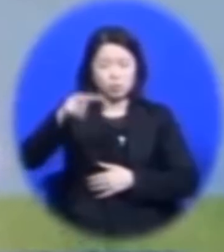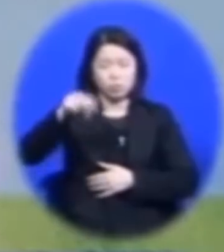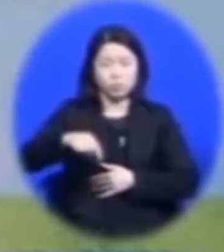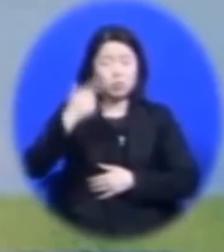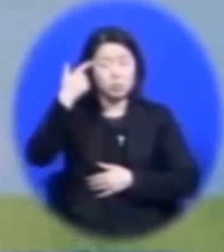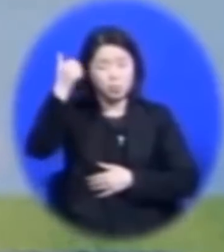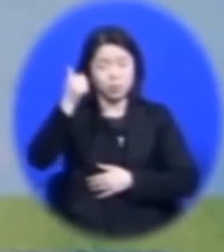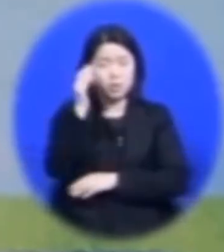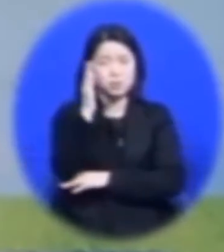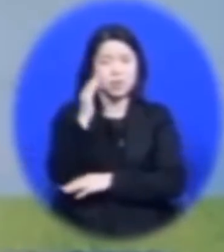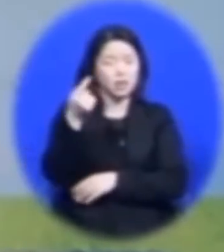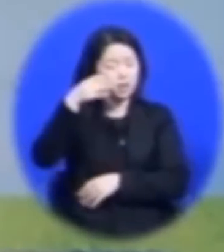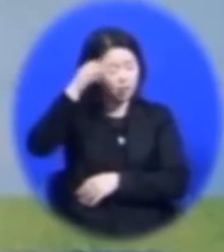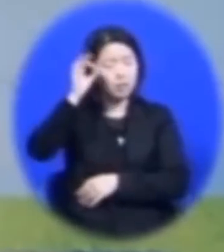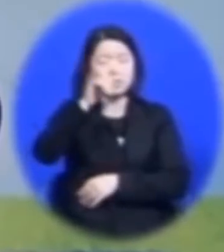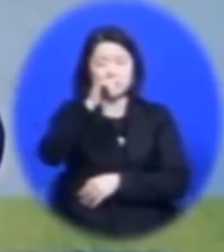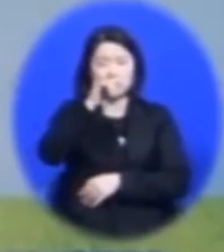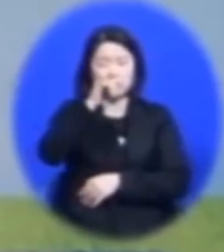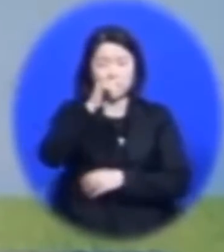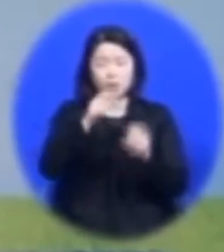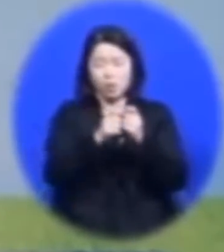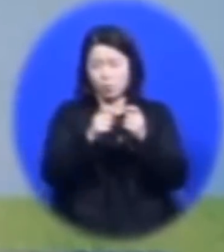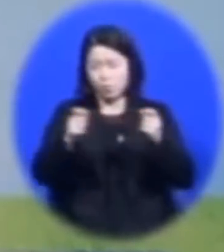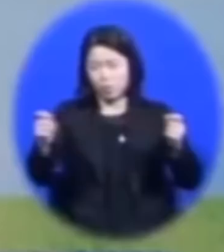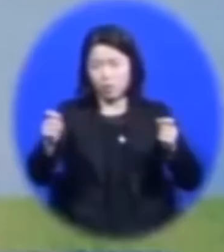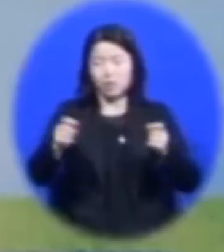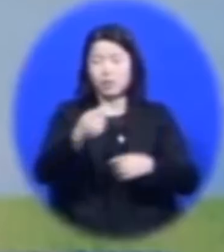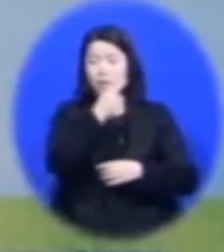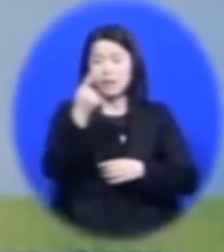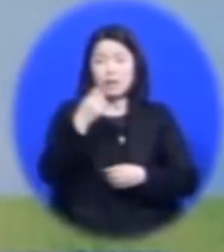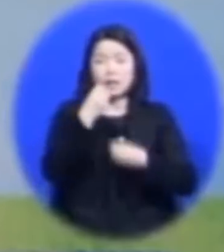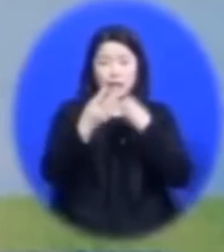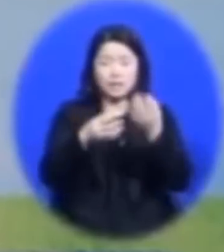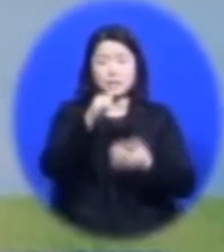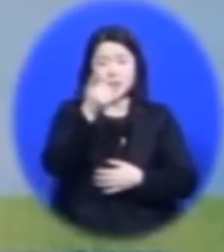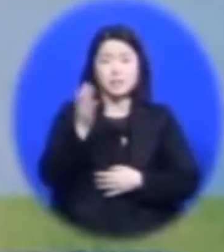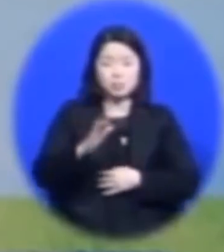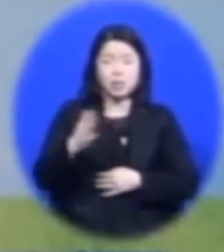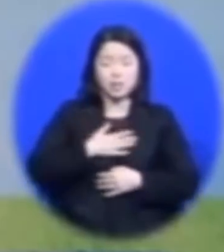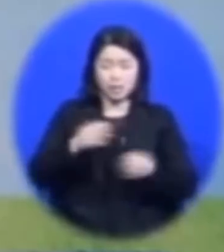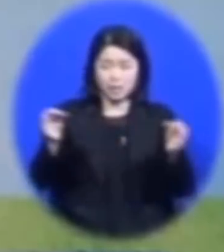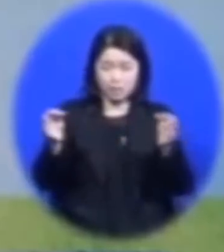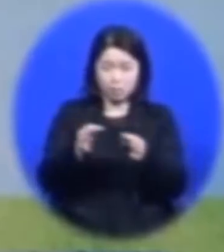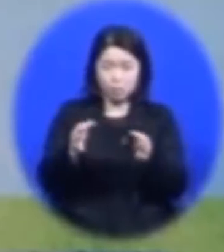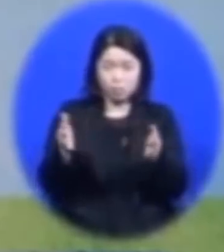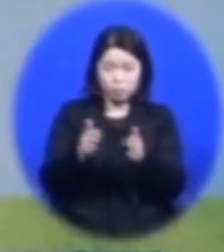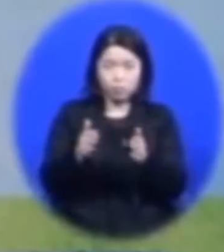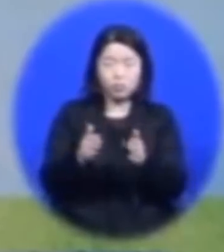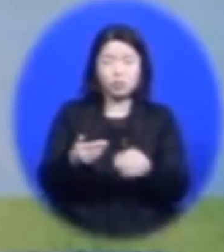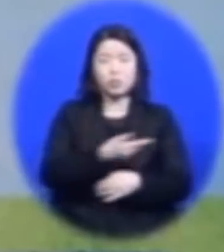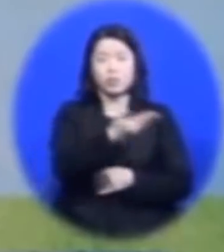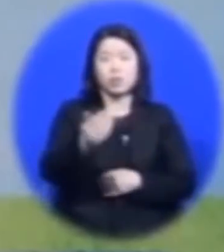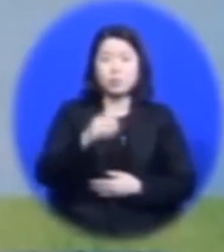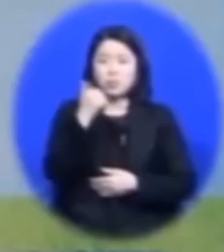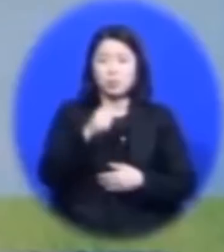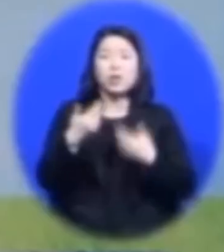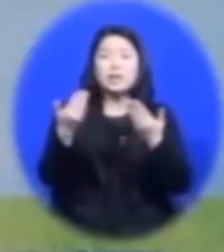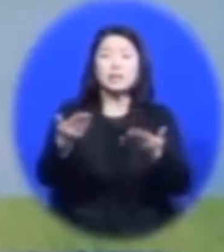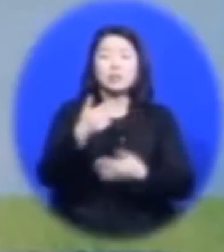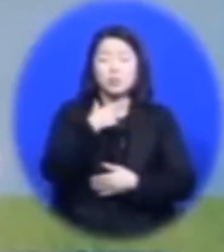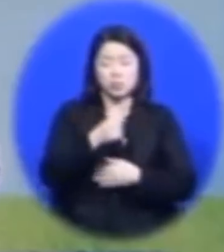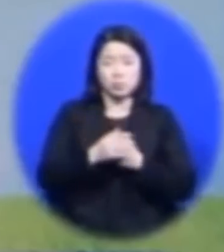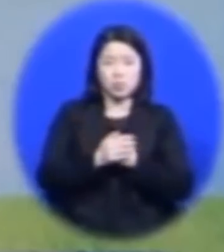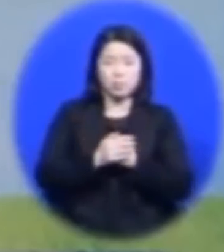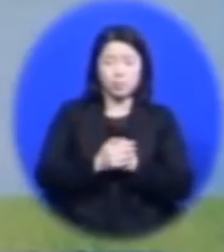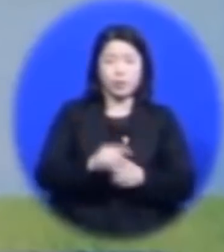났어 그 꽤 긴 간증 이긴 합니다만 제가 좀 줄여서 여러분들에게 소개해 드리고 싶었습니다